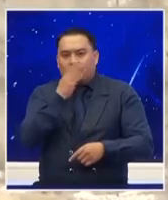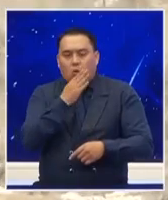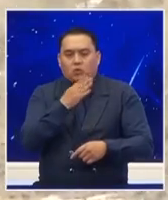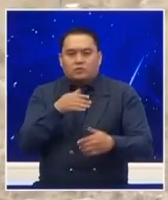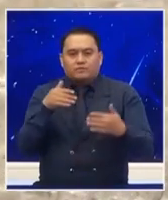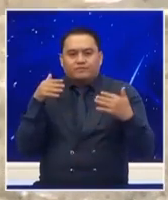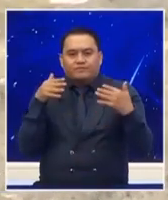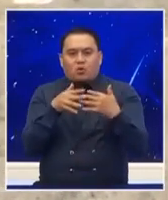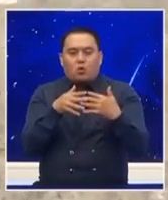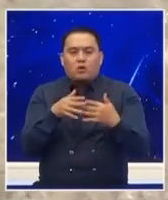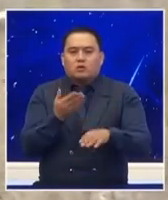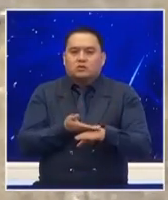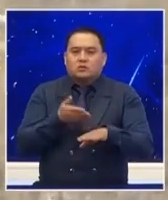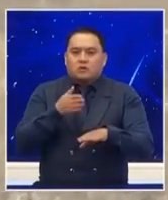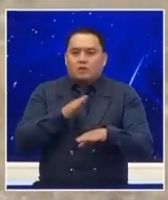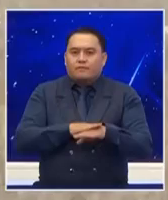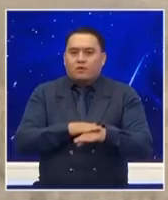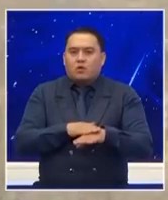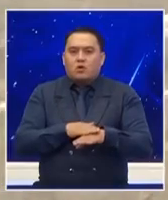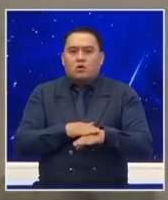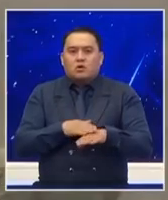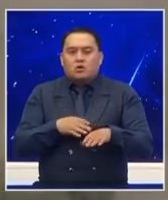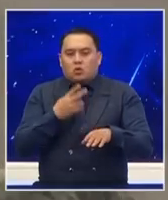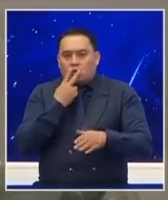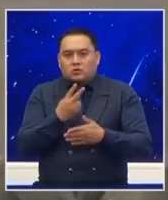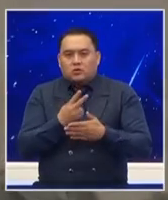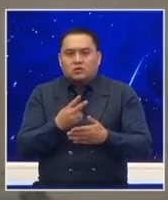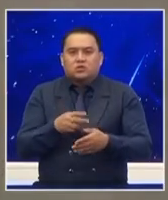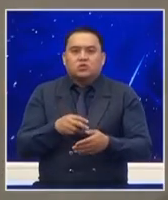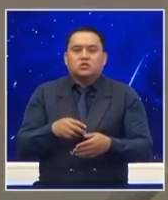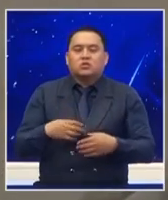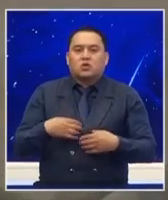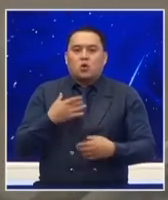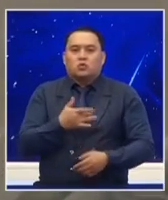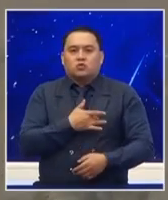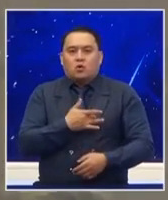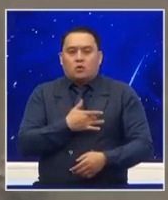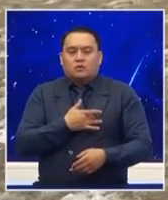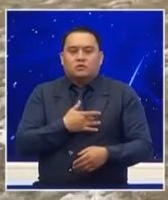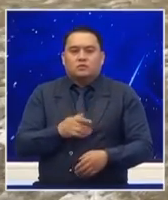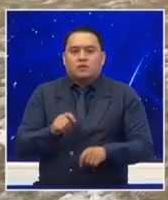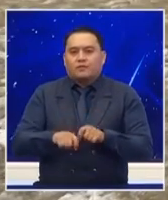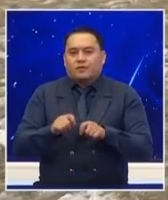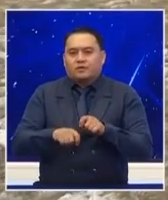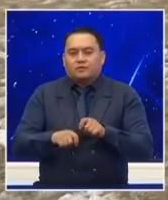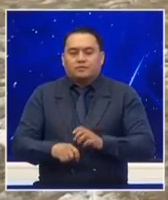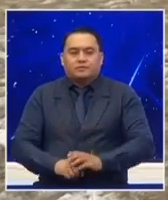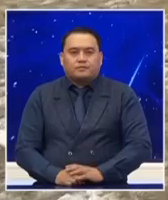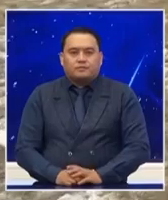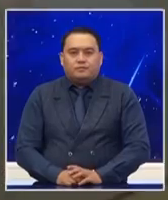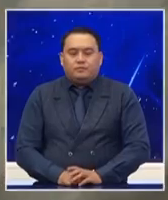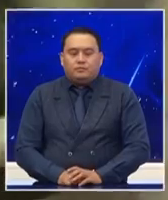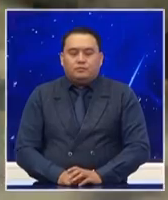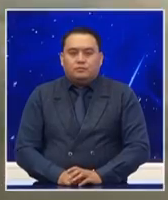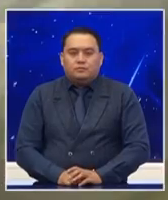тойтарыс беру, салмағы ауыр бронды көлік үстерінен баса өткенде жауынгерлердің жүректілігі де сыналмақ.